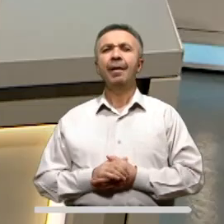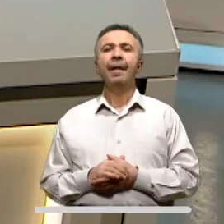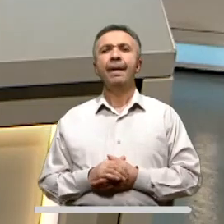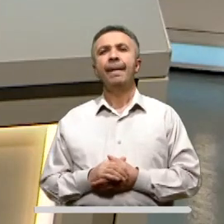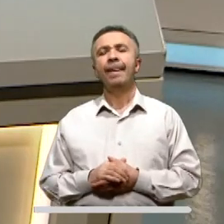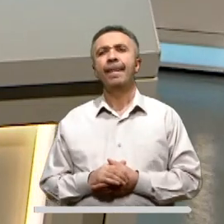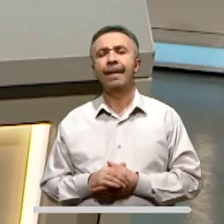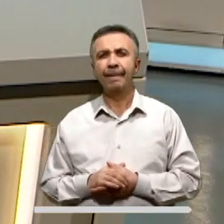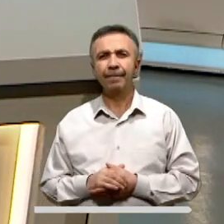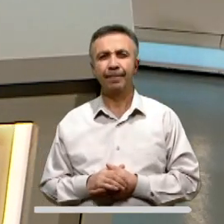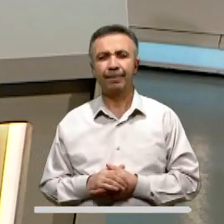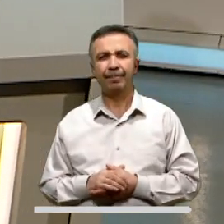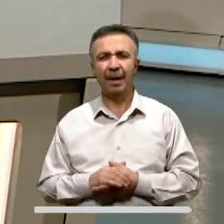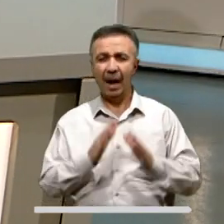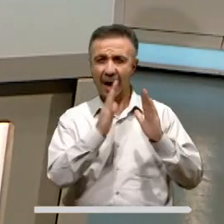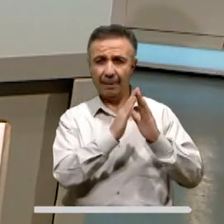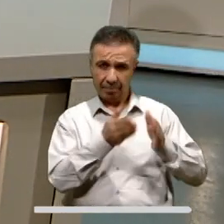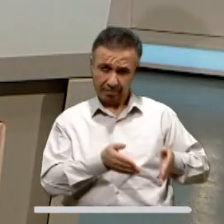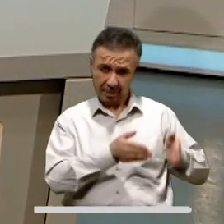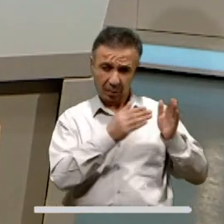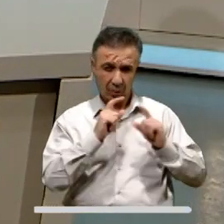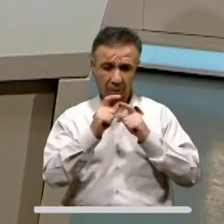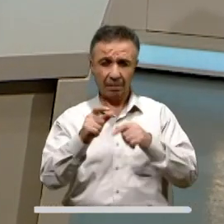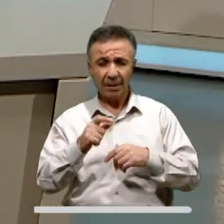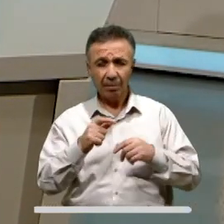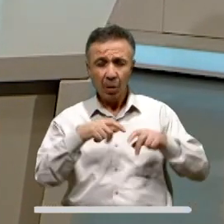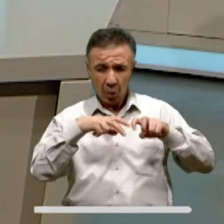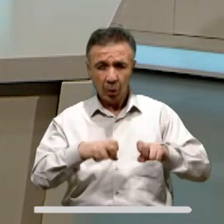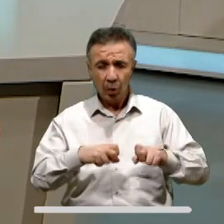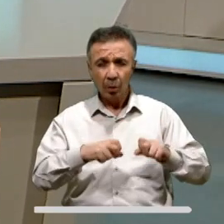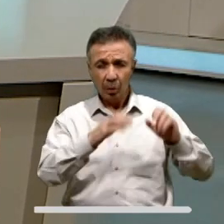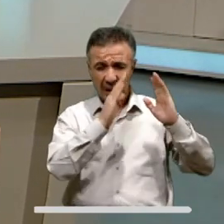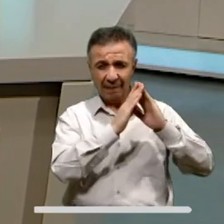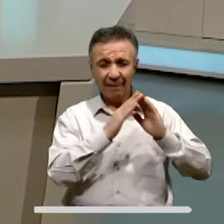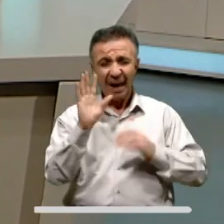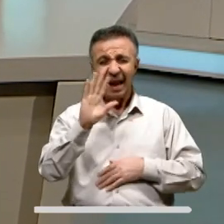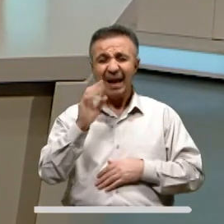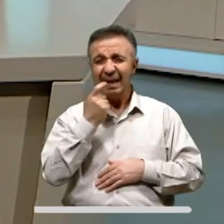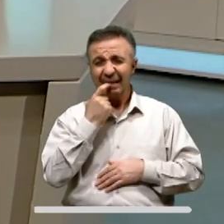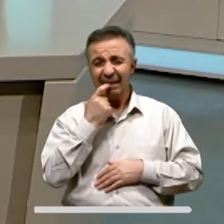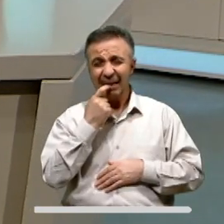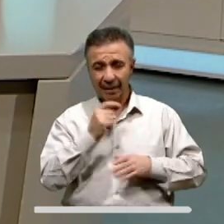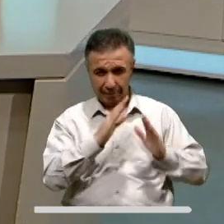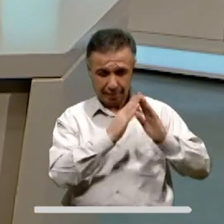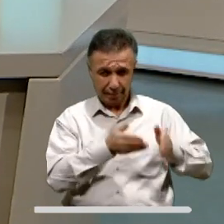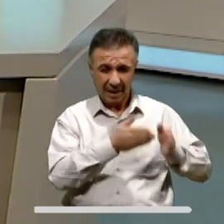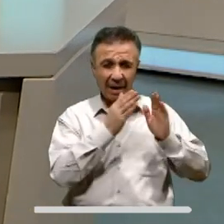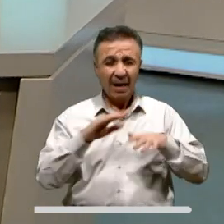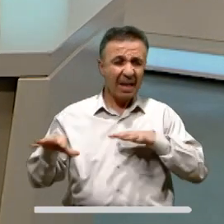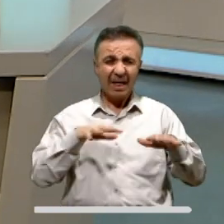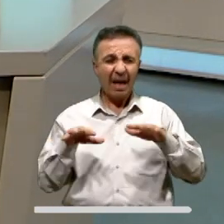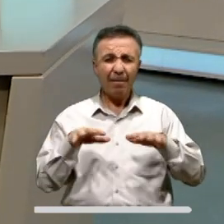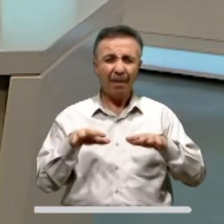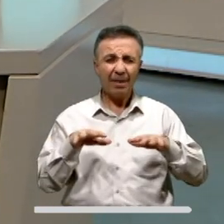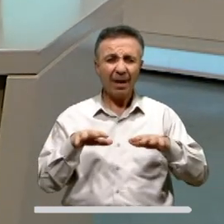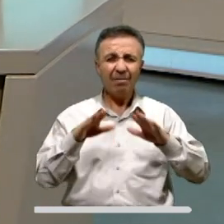Bizi apartmanca bir sorumuz vardı. Buyurun. Şimdi bizim oturduğumuz bina 50 yıllık bina. Yani depremde yıkıldı, yıkılacak. Çok da